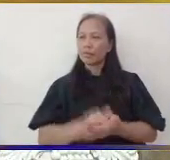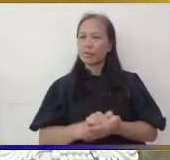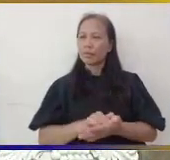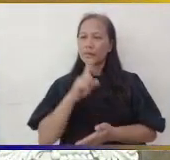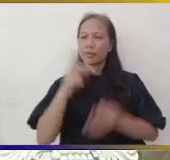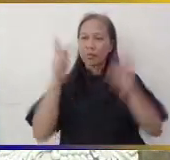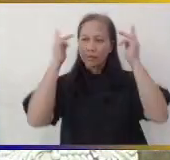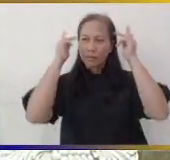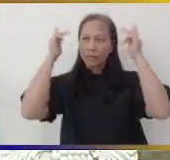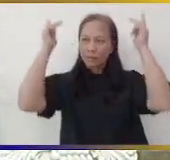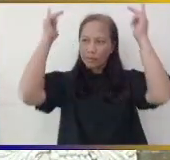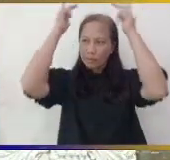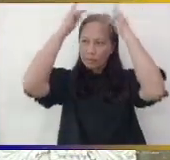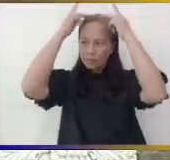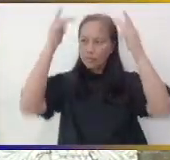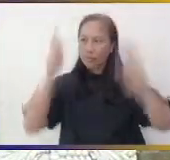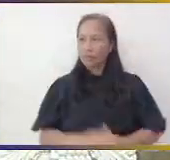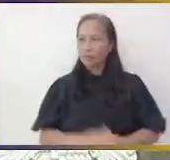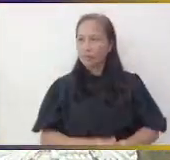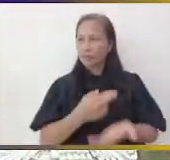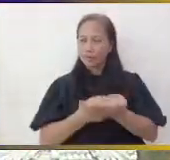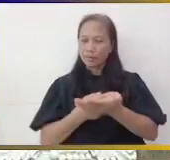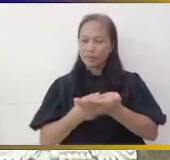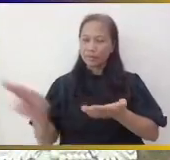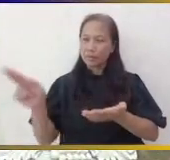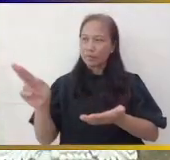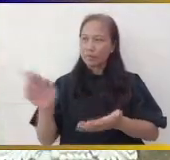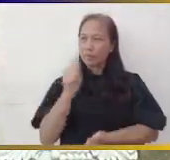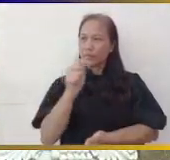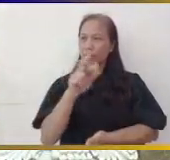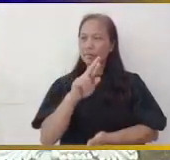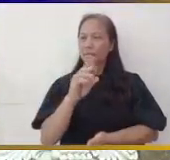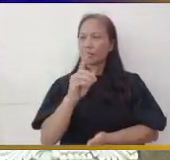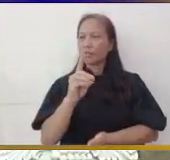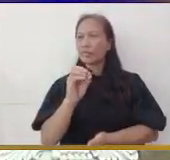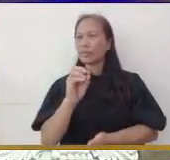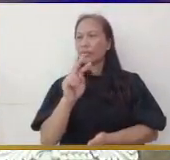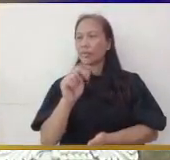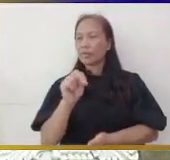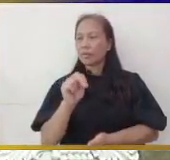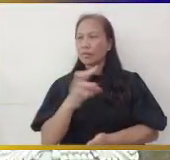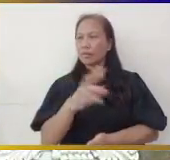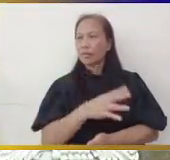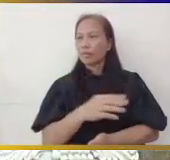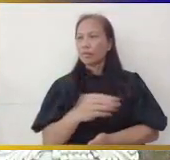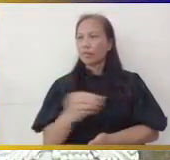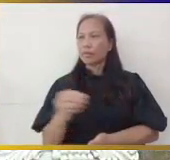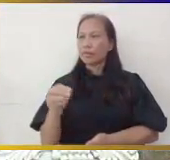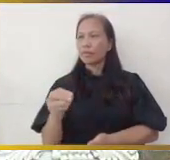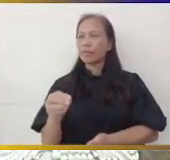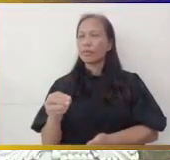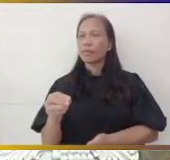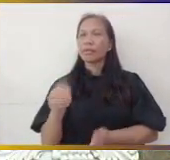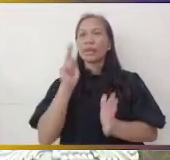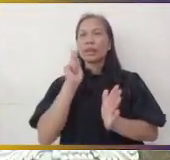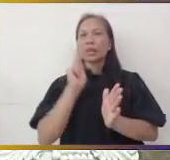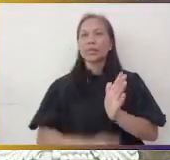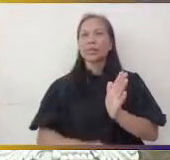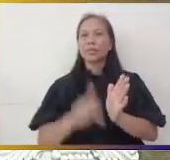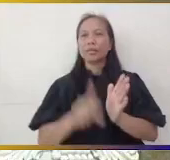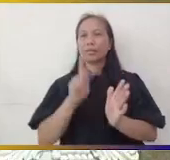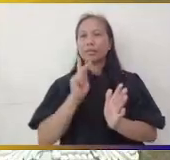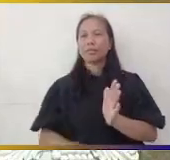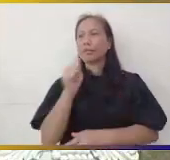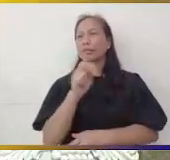expelled Arnold and sought his execution ito na po yung nagpapatay po sa kanya Kaya nga